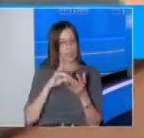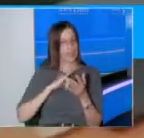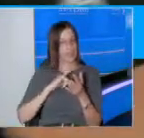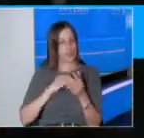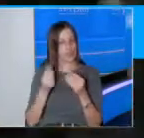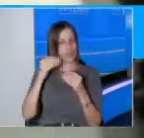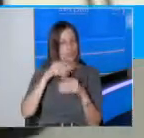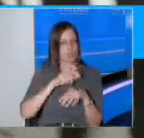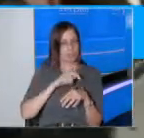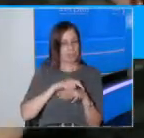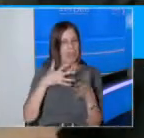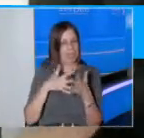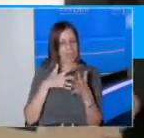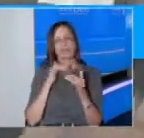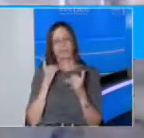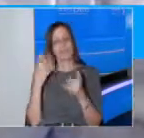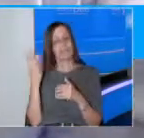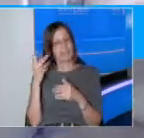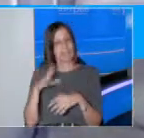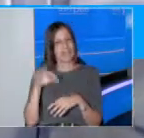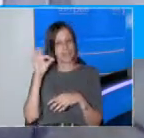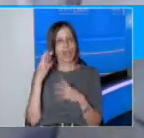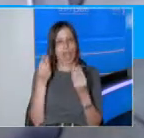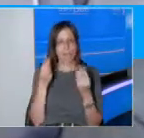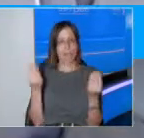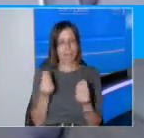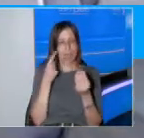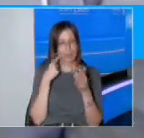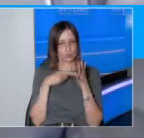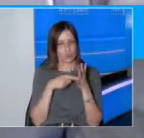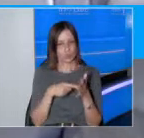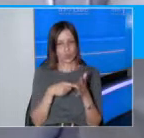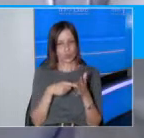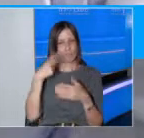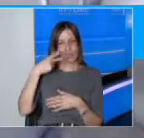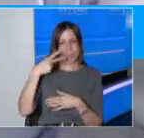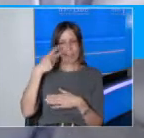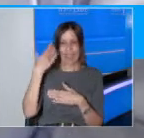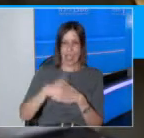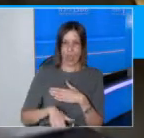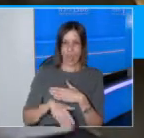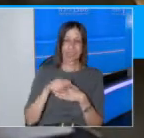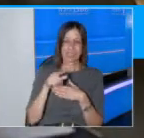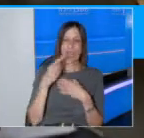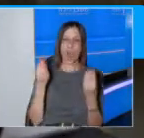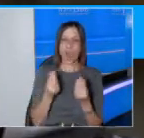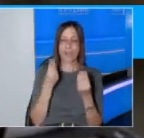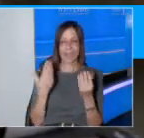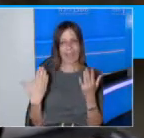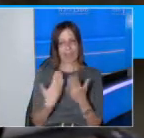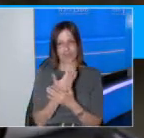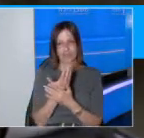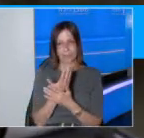בזמן החקירה הזו. בוודאי שמצאו, הרבה מהחומרים שהוצגו ביומיים האחרונים הם בעצם חומרים